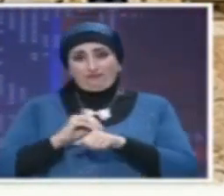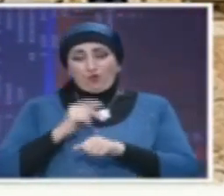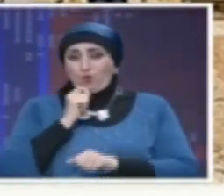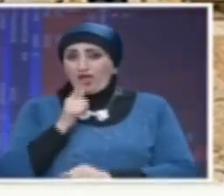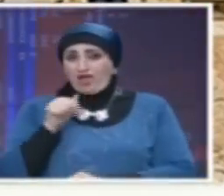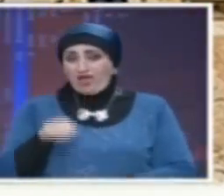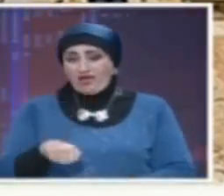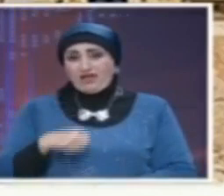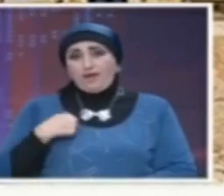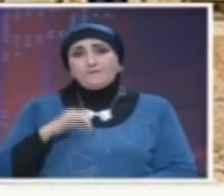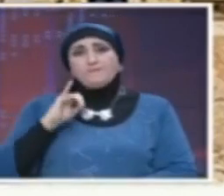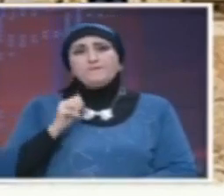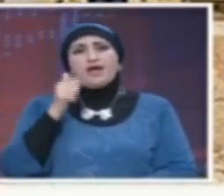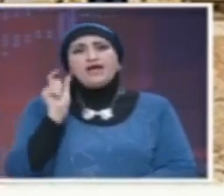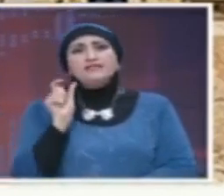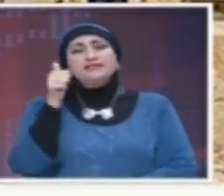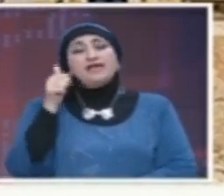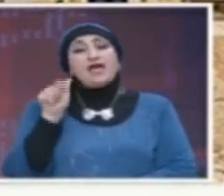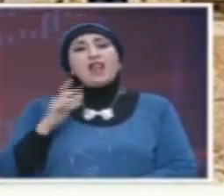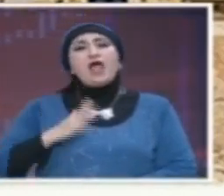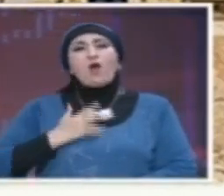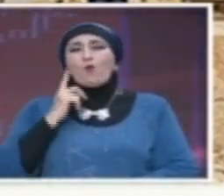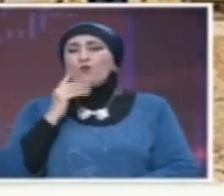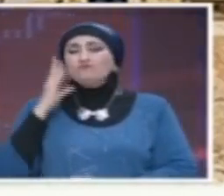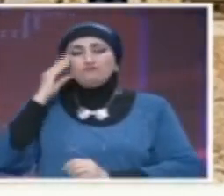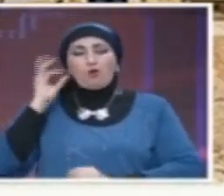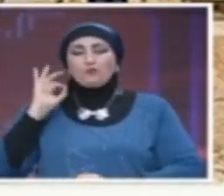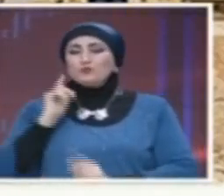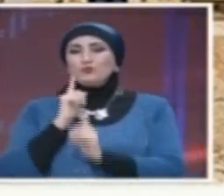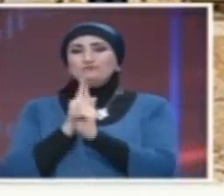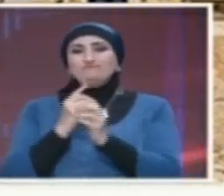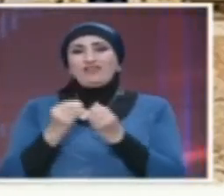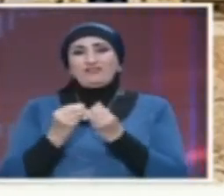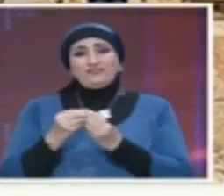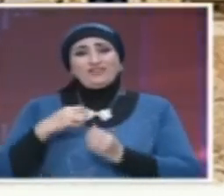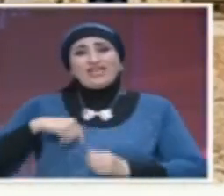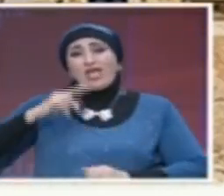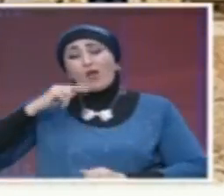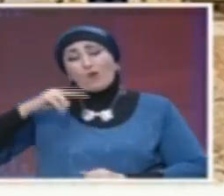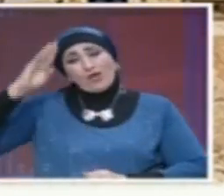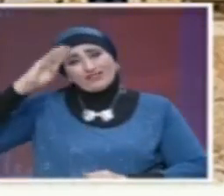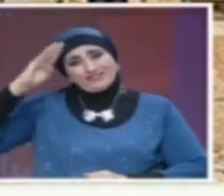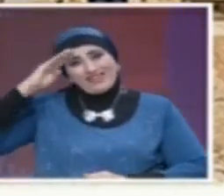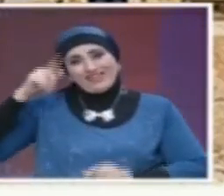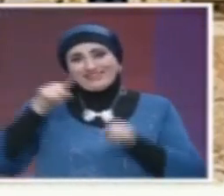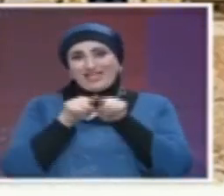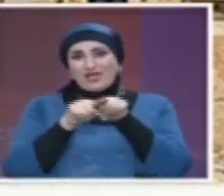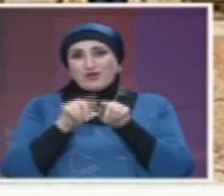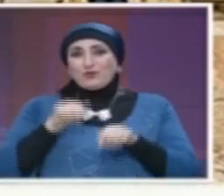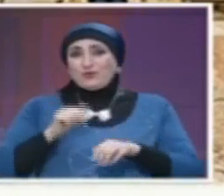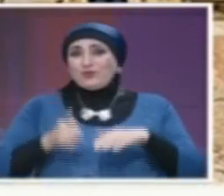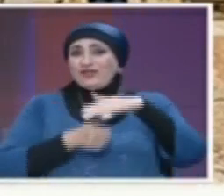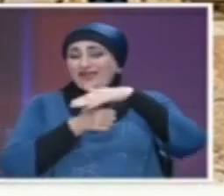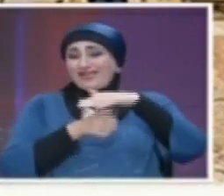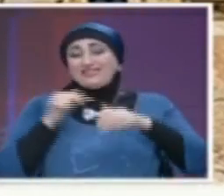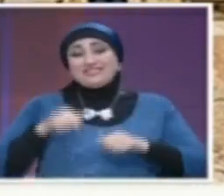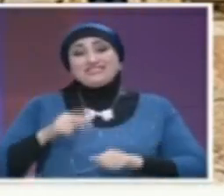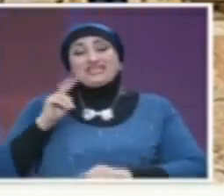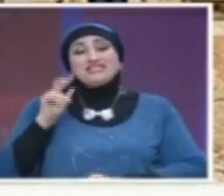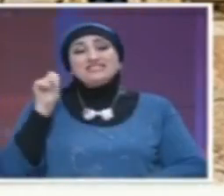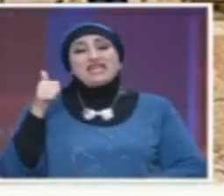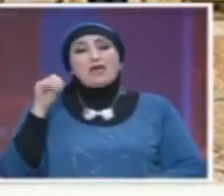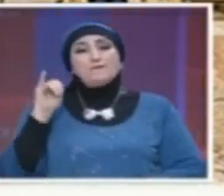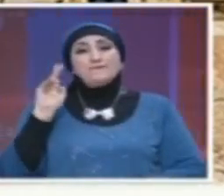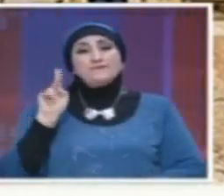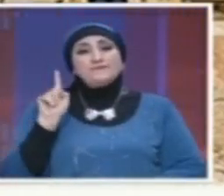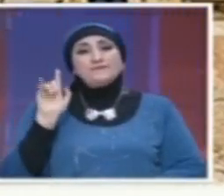أعرب السيد مالانجي عن تشرفه بلقاء السيد الرئيس ناقلا لسيادته تحيات أخيه الرئيس الزامبي، حيث سلم